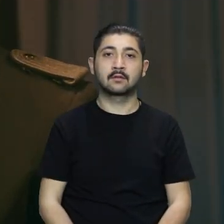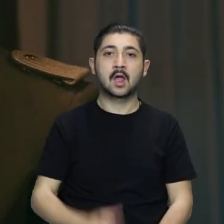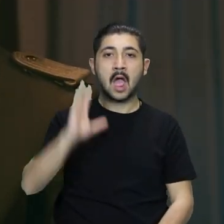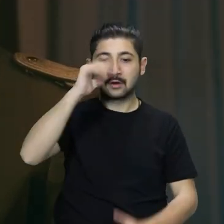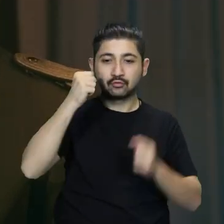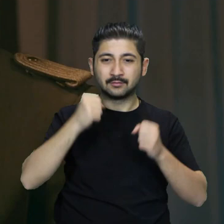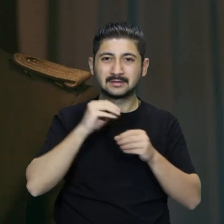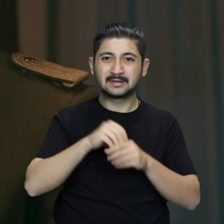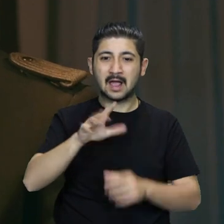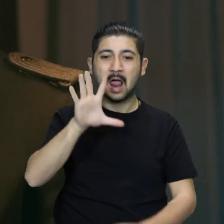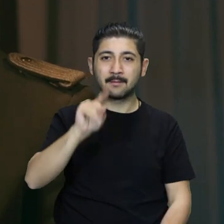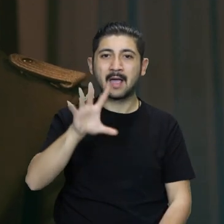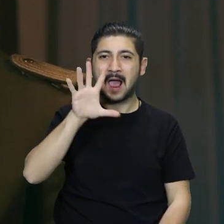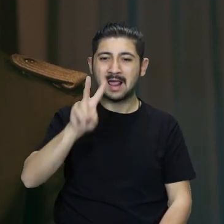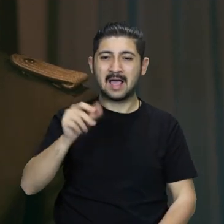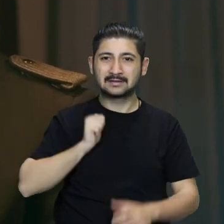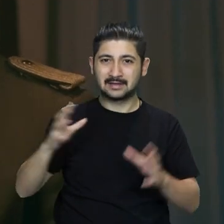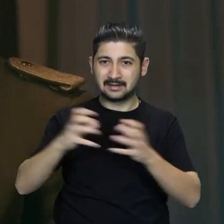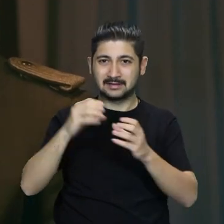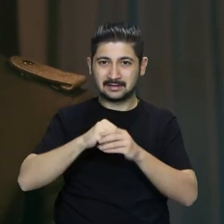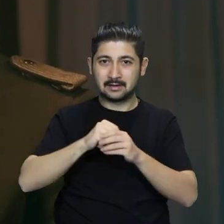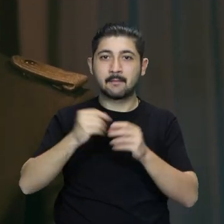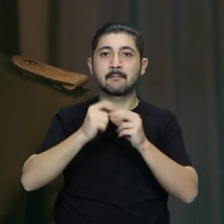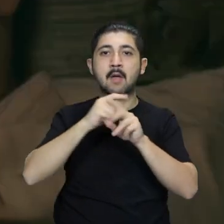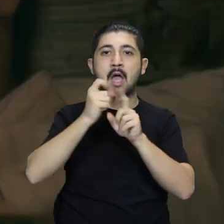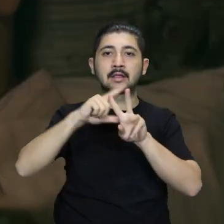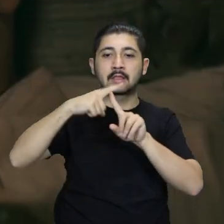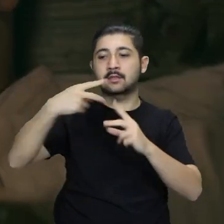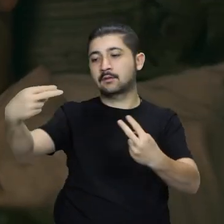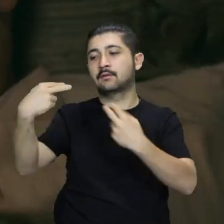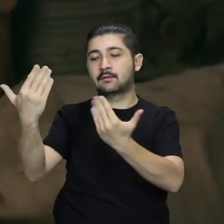Erzurum'a giden 51. ve 52. tümen rotasını Bağdat'a çevirdi.